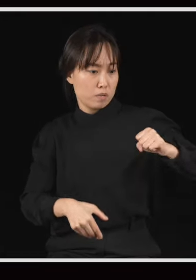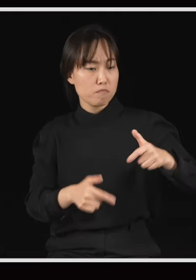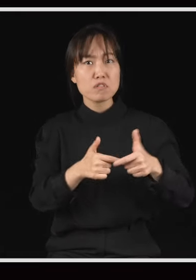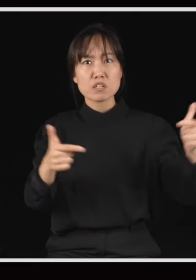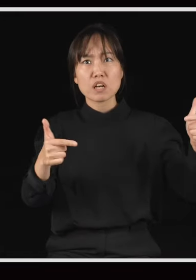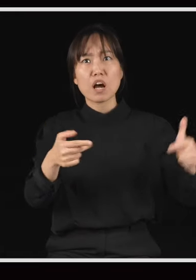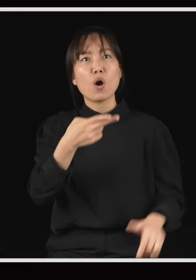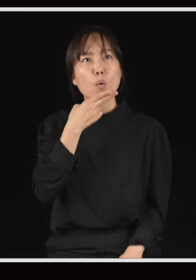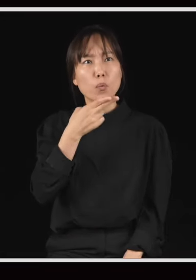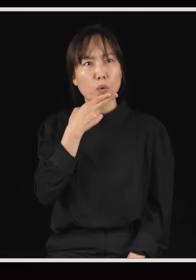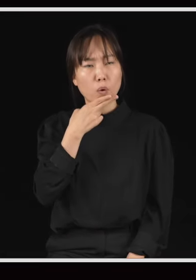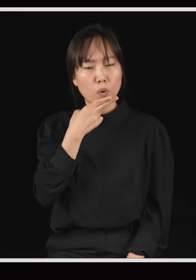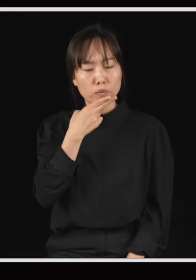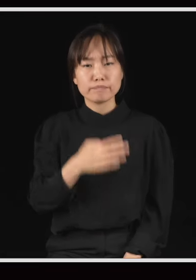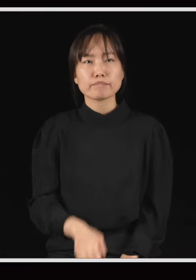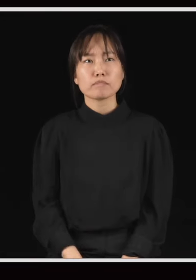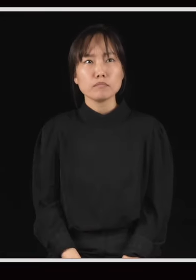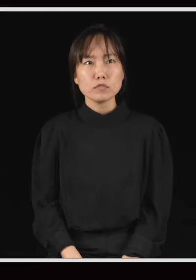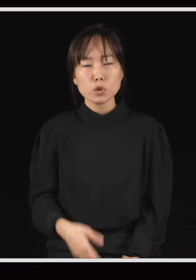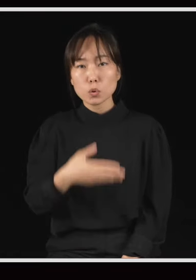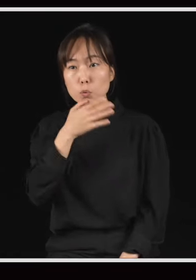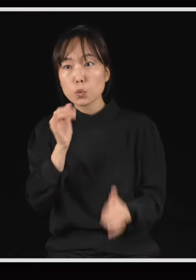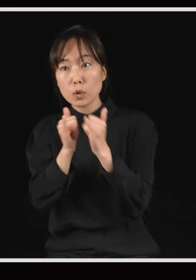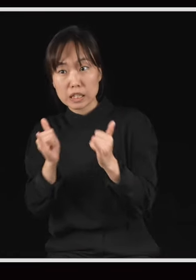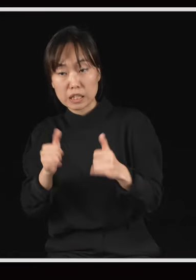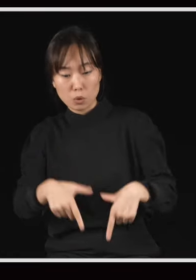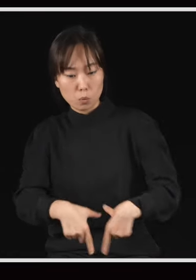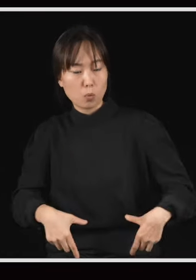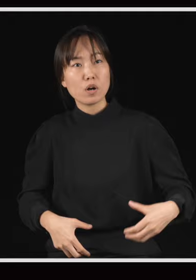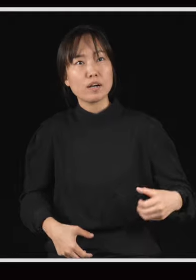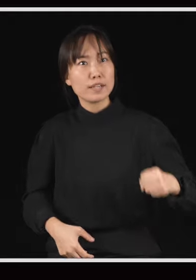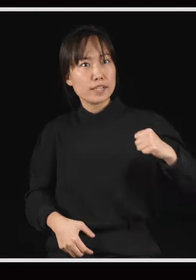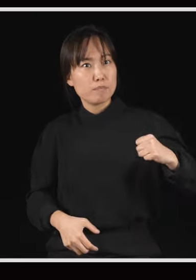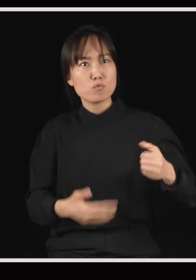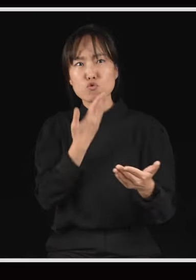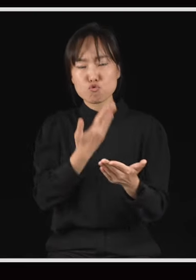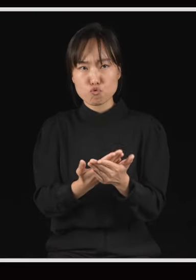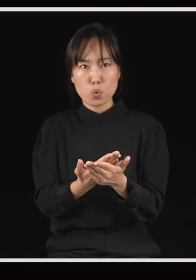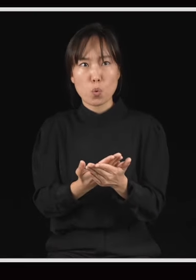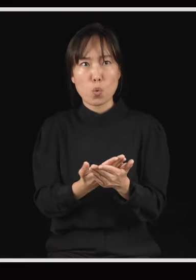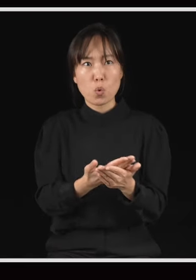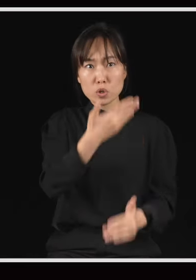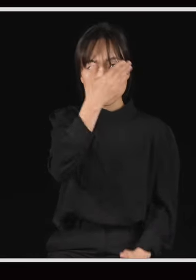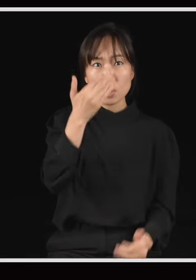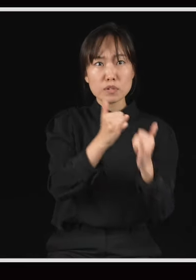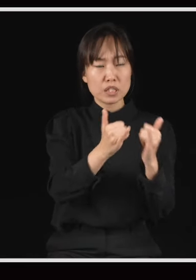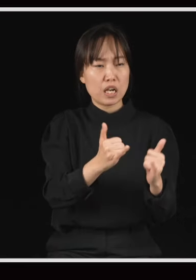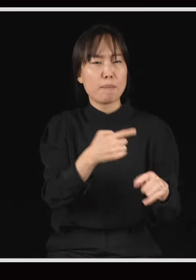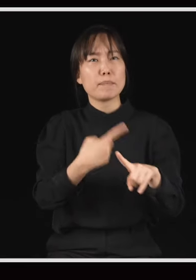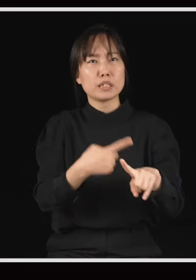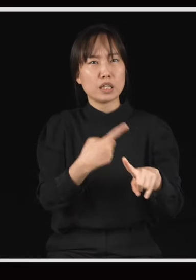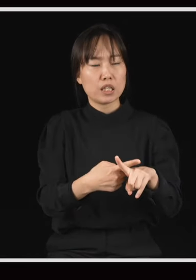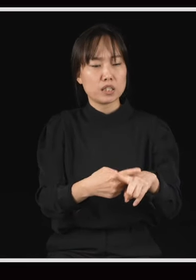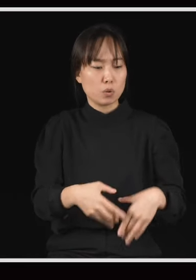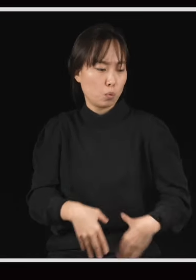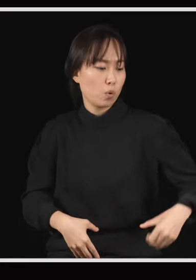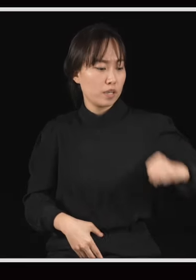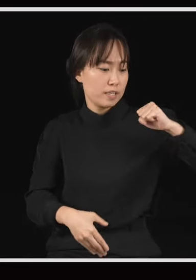조금 불충분합니다. 그래서 코어는 특히 노년기가 되면 될수록 따로 챙겨주는 게 좋은데, 젊은 사람들도 그래서 코어만 잘